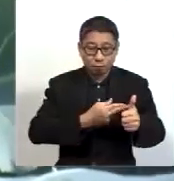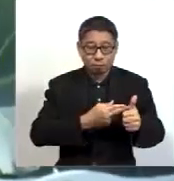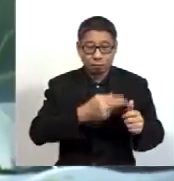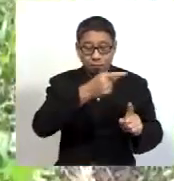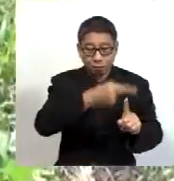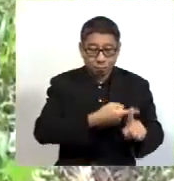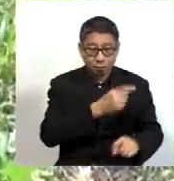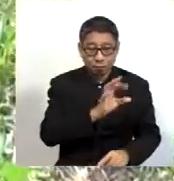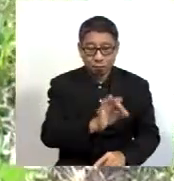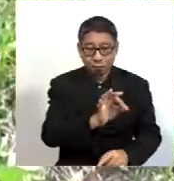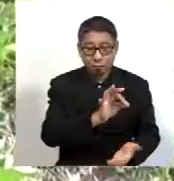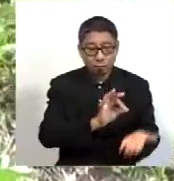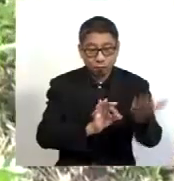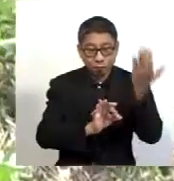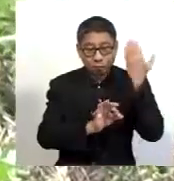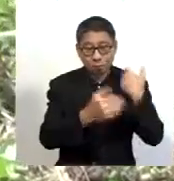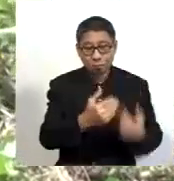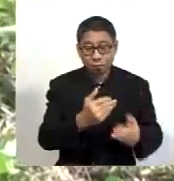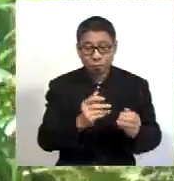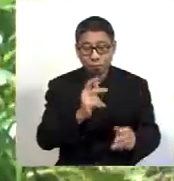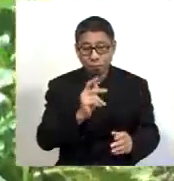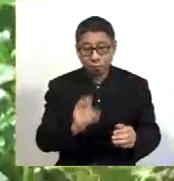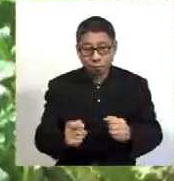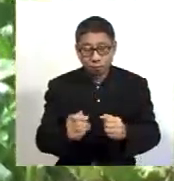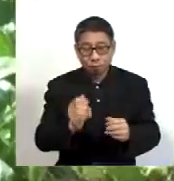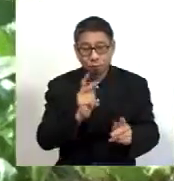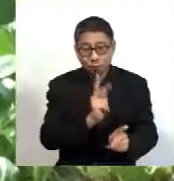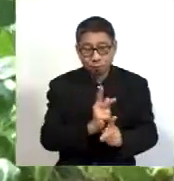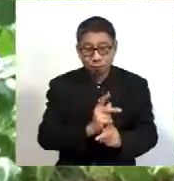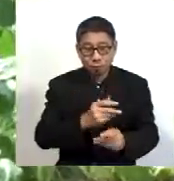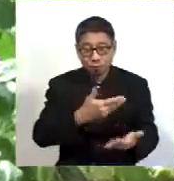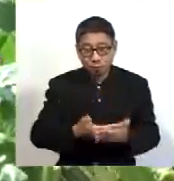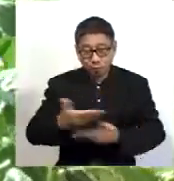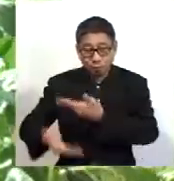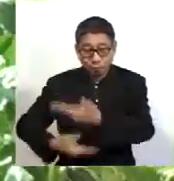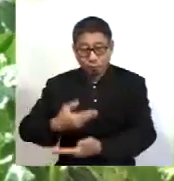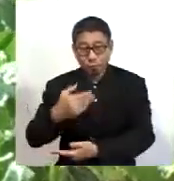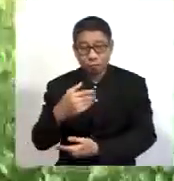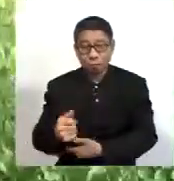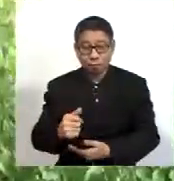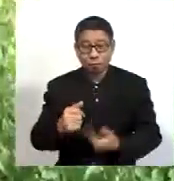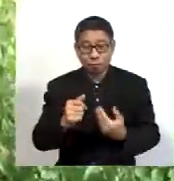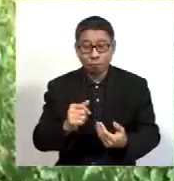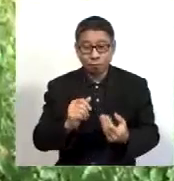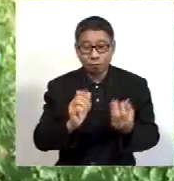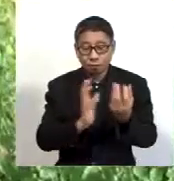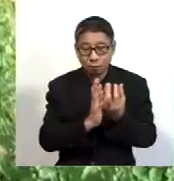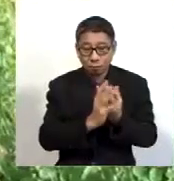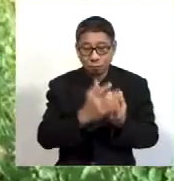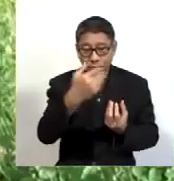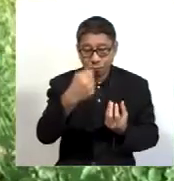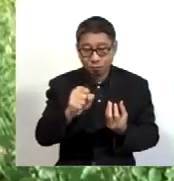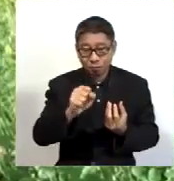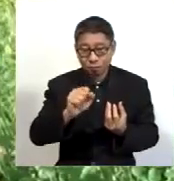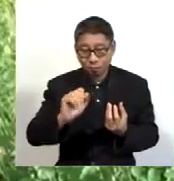ช่วงเดือนกันยายนที่ผ่านมาและทยอยเก็บผลผลิตต่อเนื่องได้ราคาสูงถึงต้นละ10บา